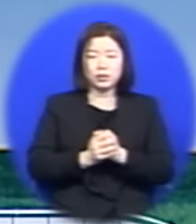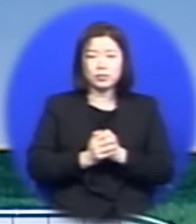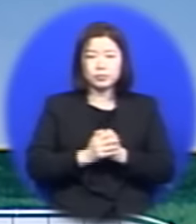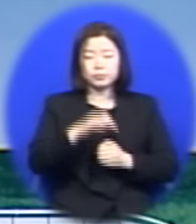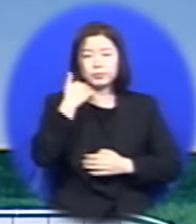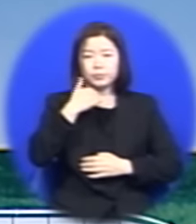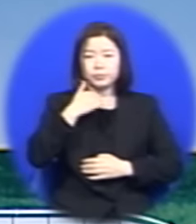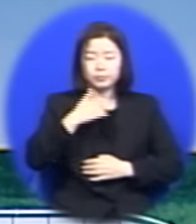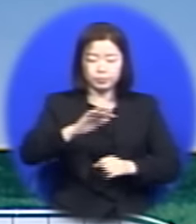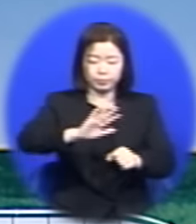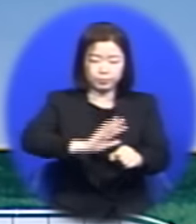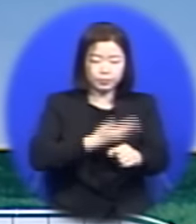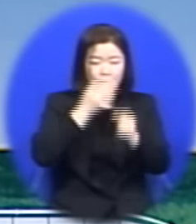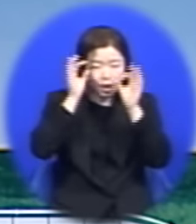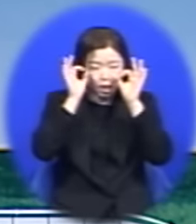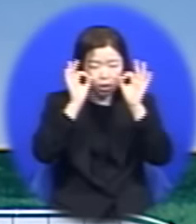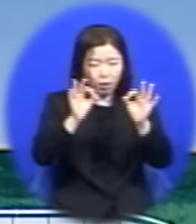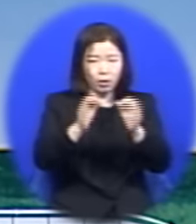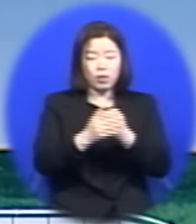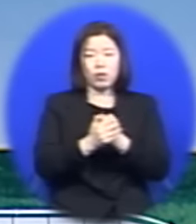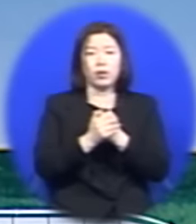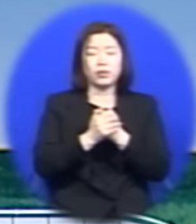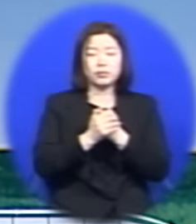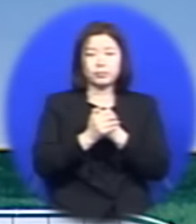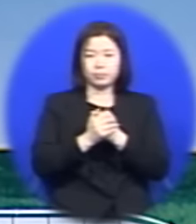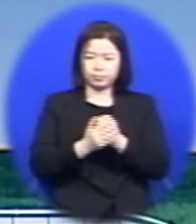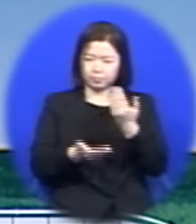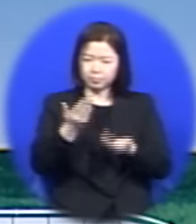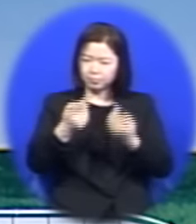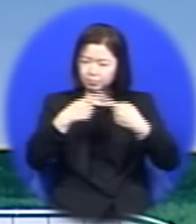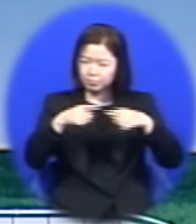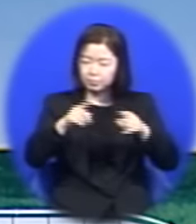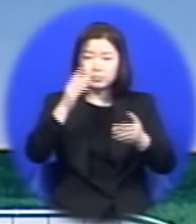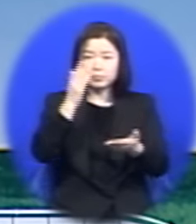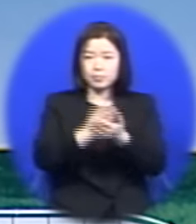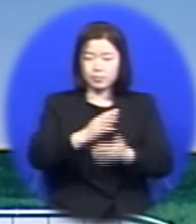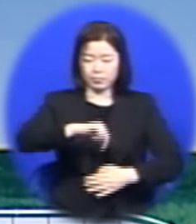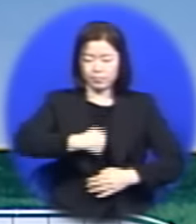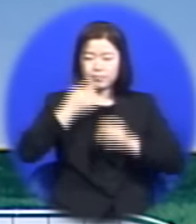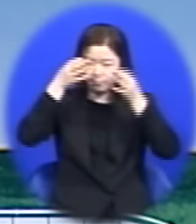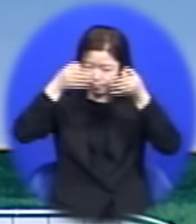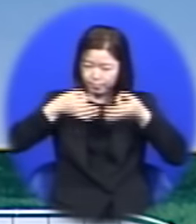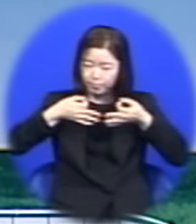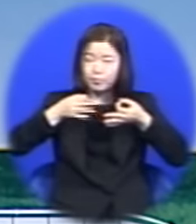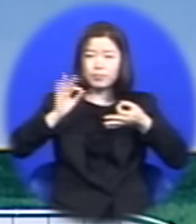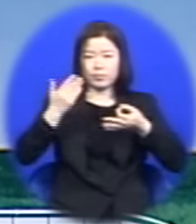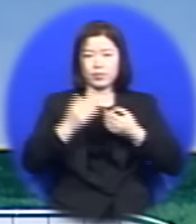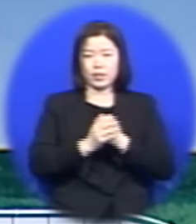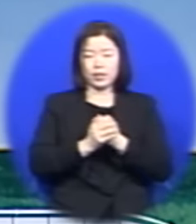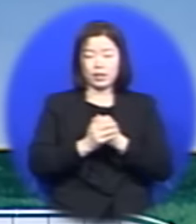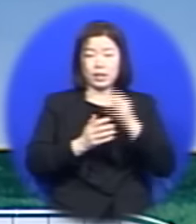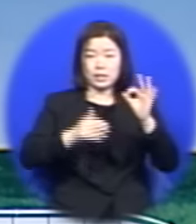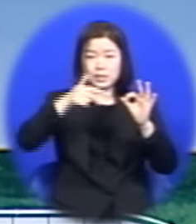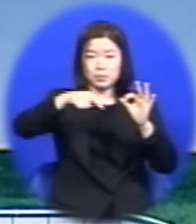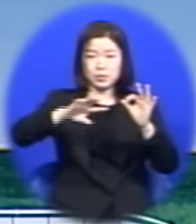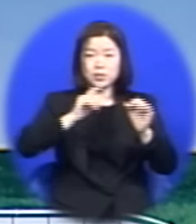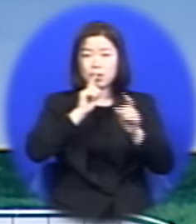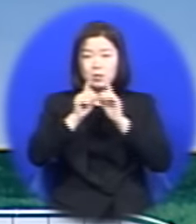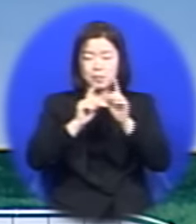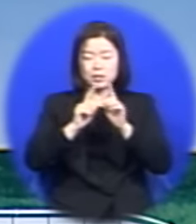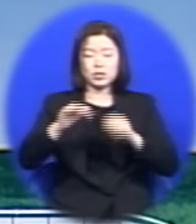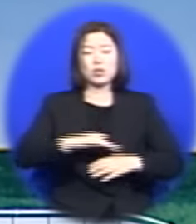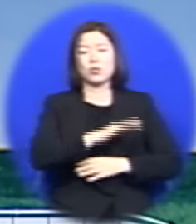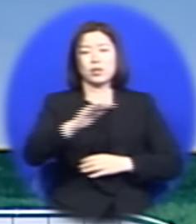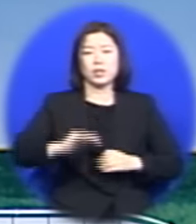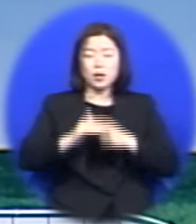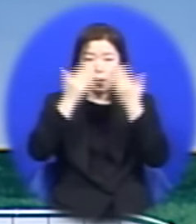누군가 잘못하는 것을 보면 비판하지 말고 자기를 돌아봐야 됩니다. 10절 말씀에 우리는 모두